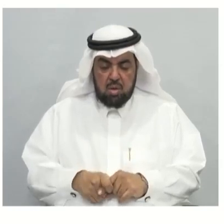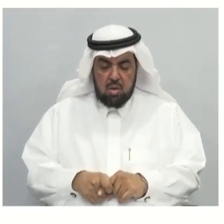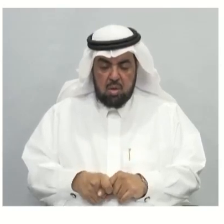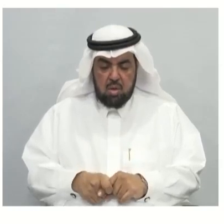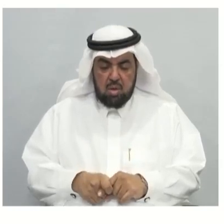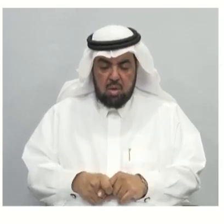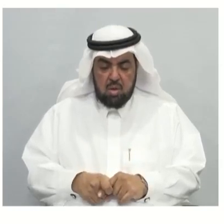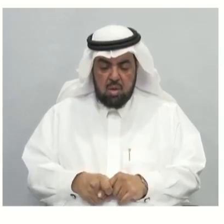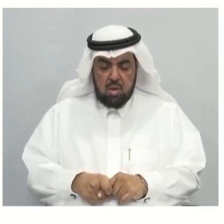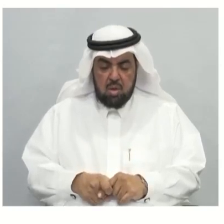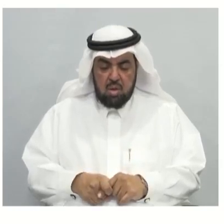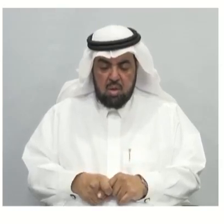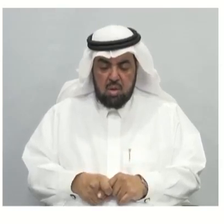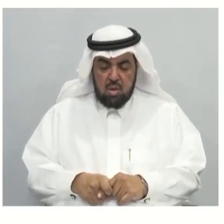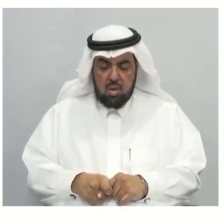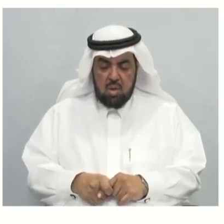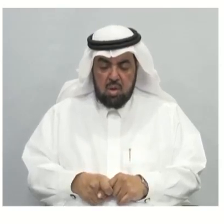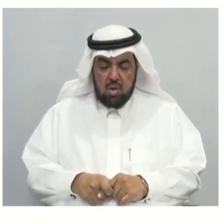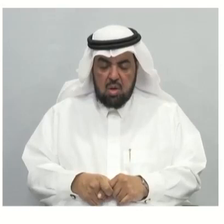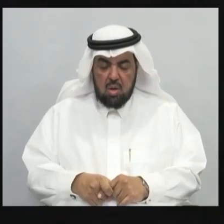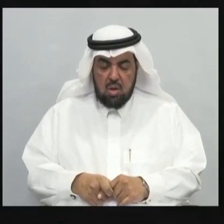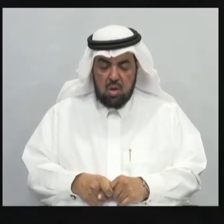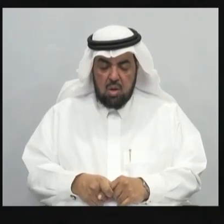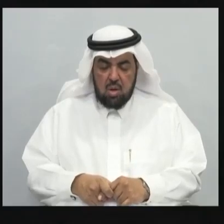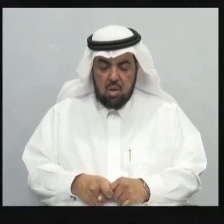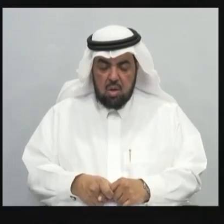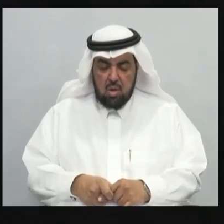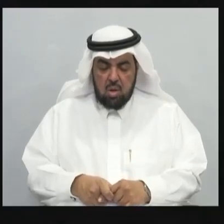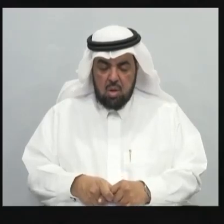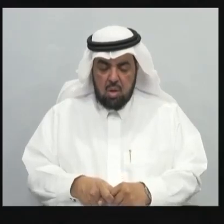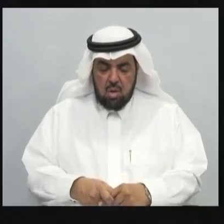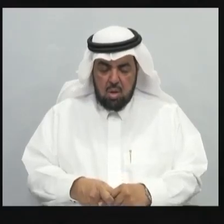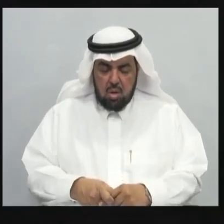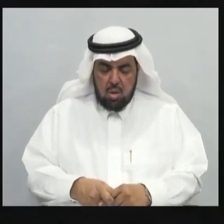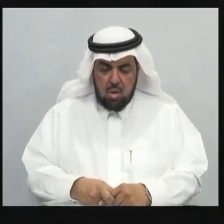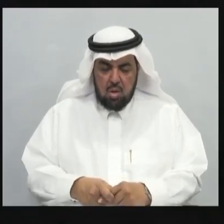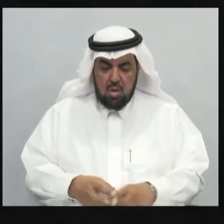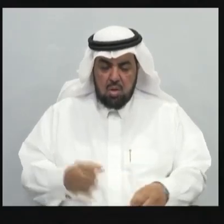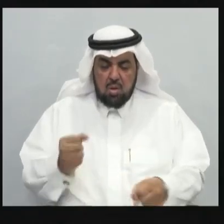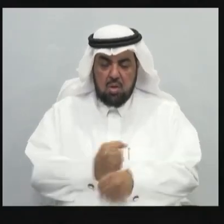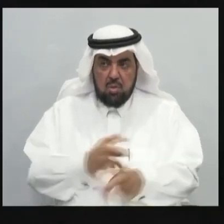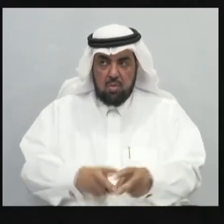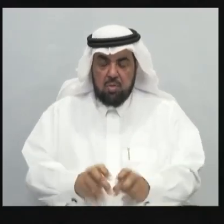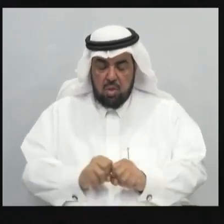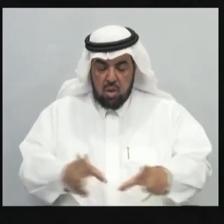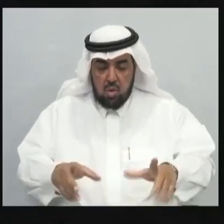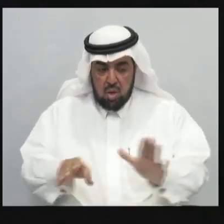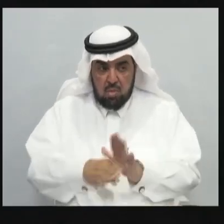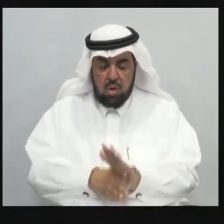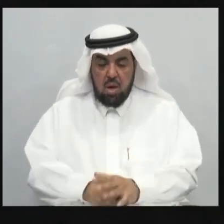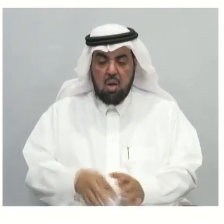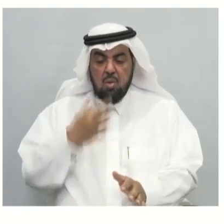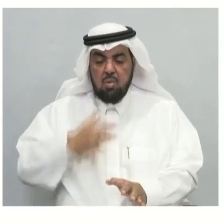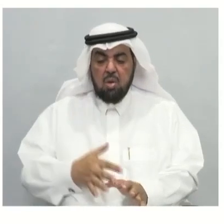العناصر المرئيه المقصود فيها المخططات وال الاشكال التي نستخدمها في توضيح البيانات او